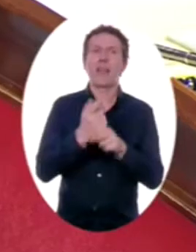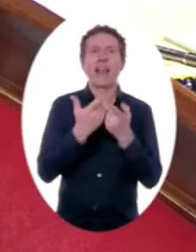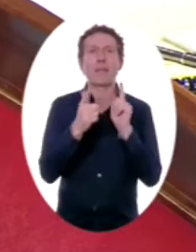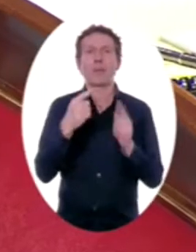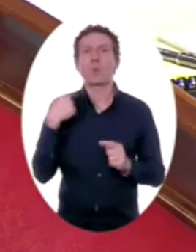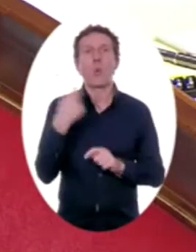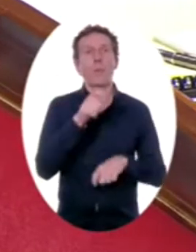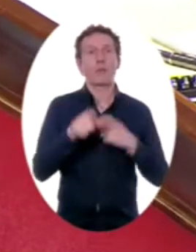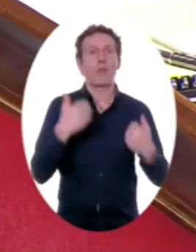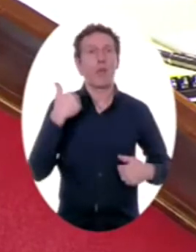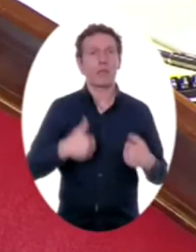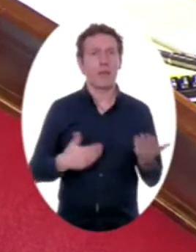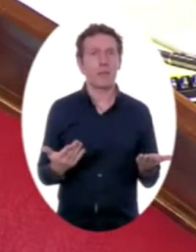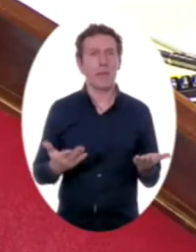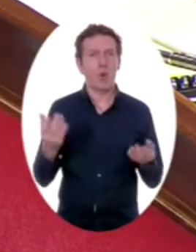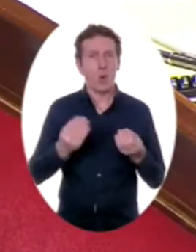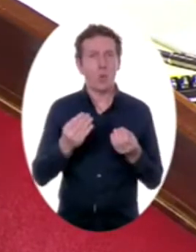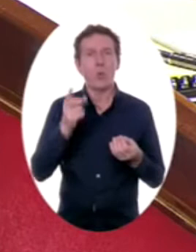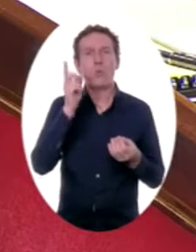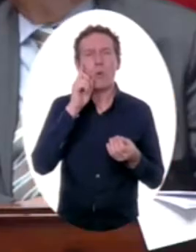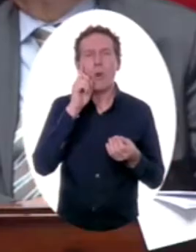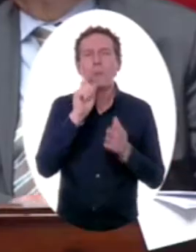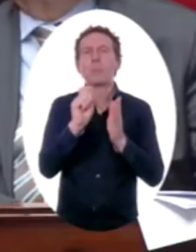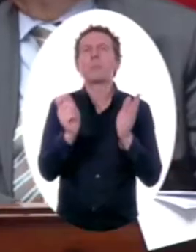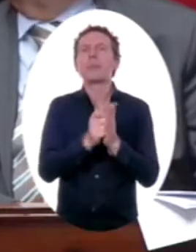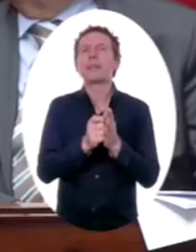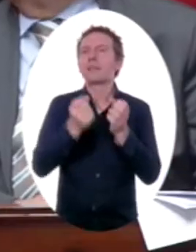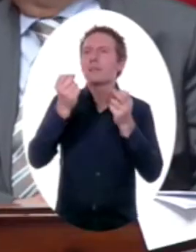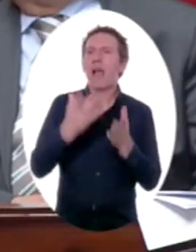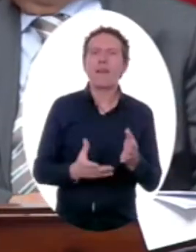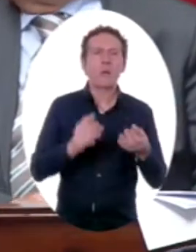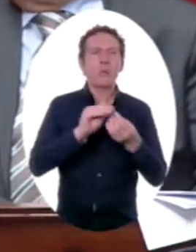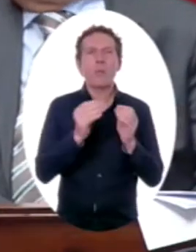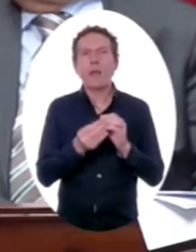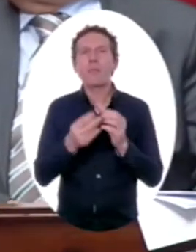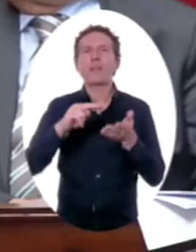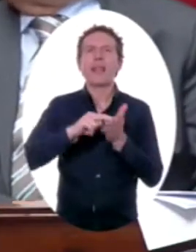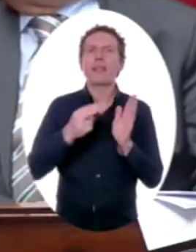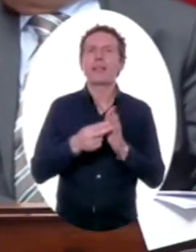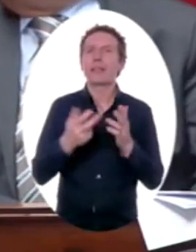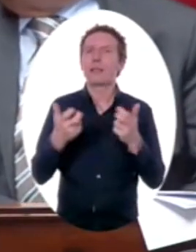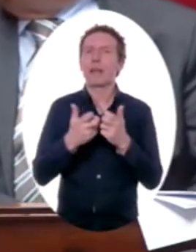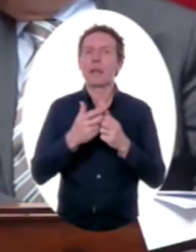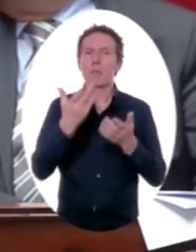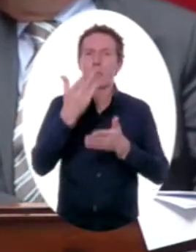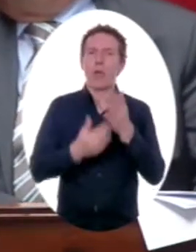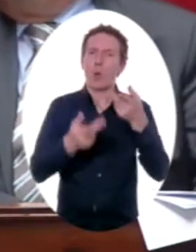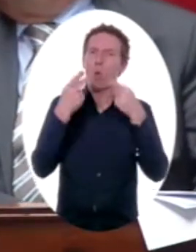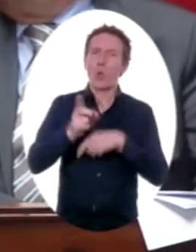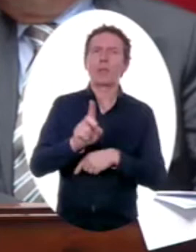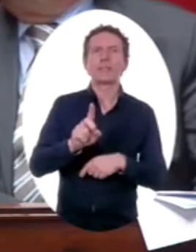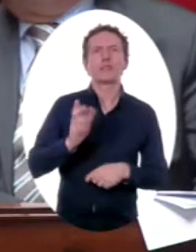personnes handicapées, parce que quand se pose un problème technique, qui est le fait qu'on n'autorise pas le chien